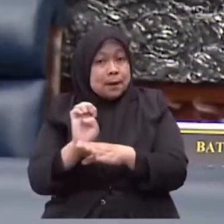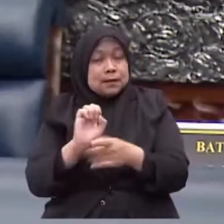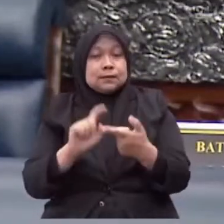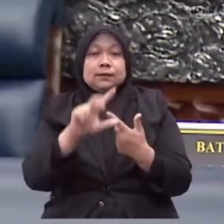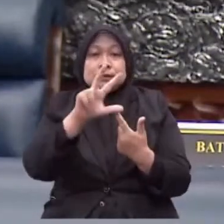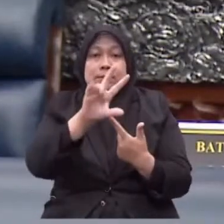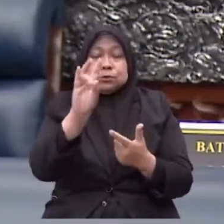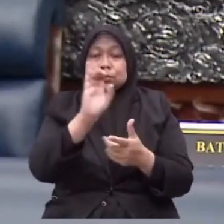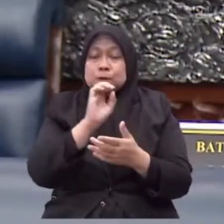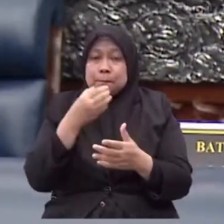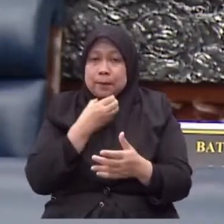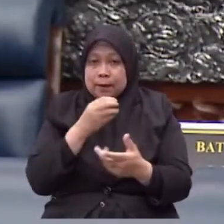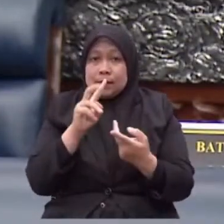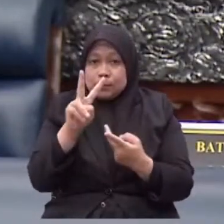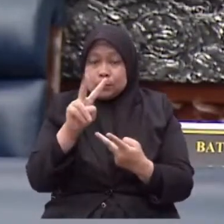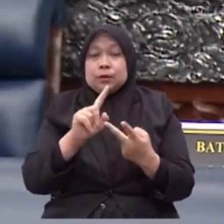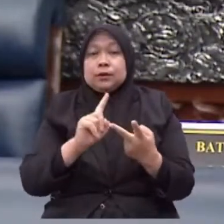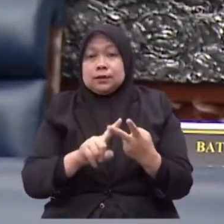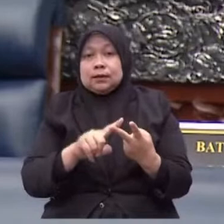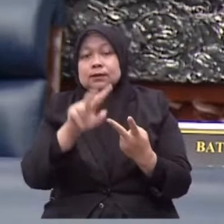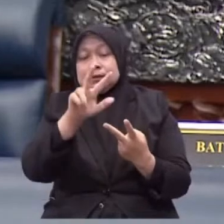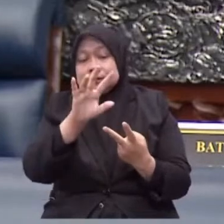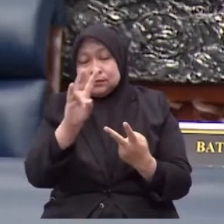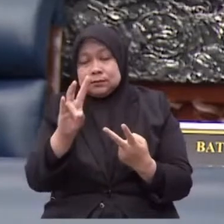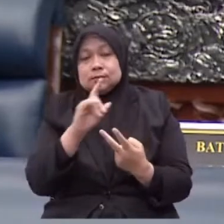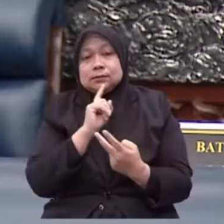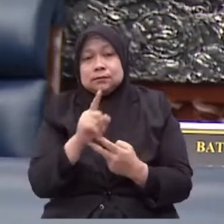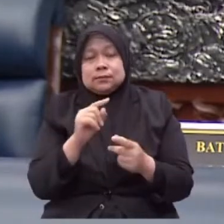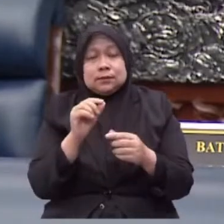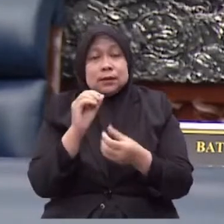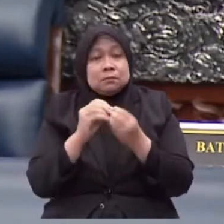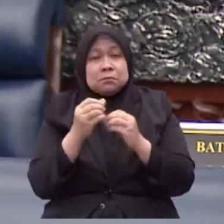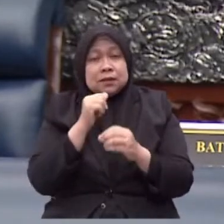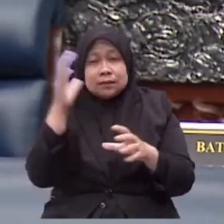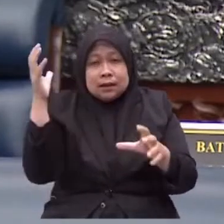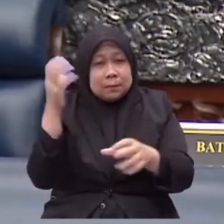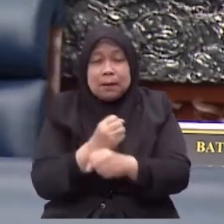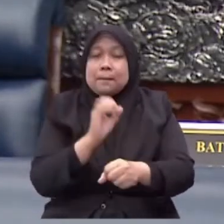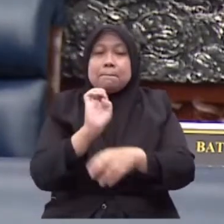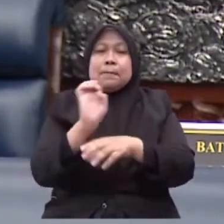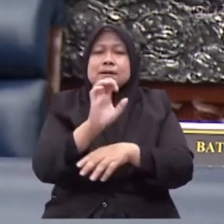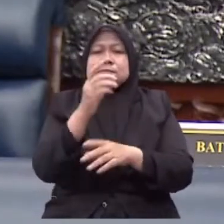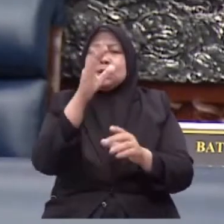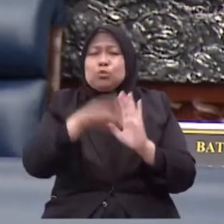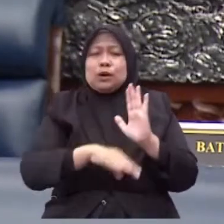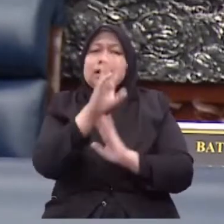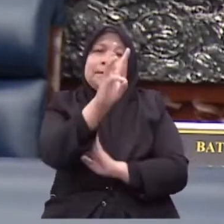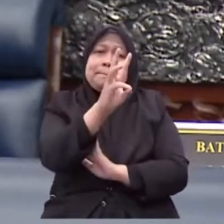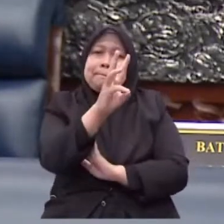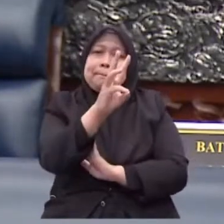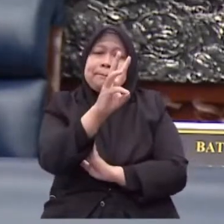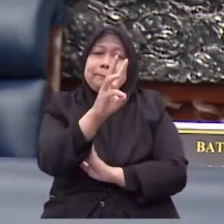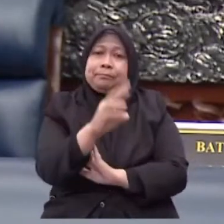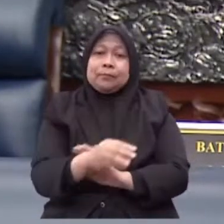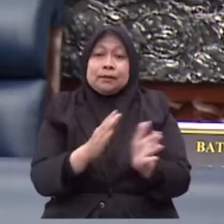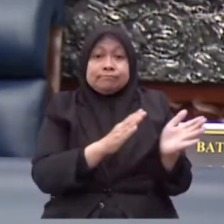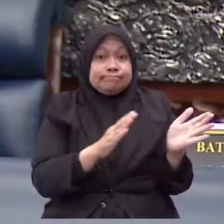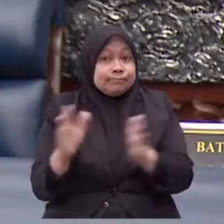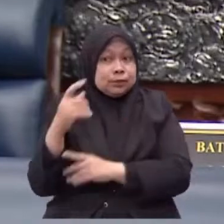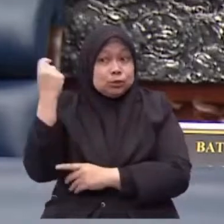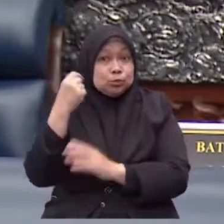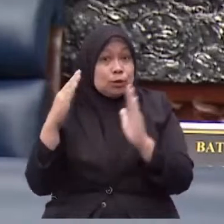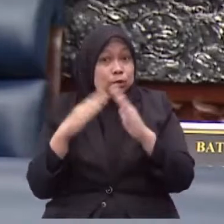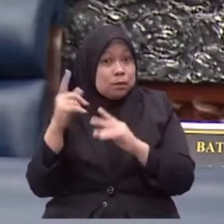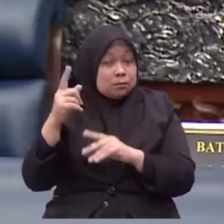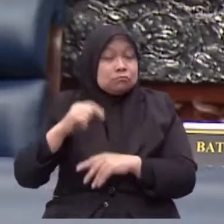37 perak dan 64 dance yang kita tidak capai adalah pihak emas kekurangan 6 Strategi tuan